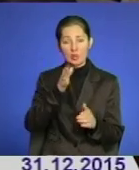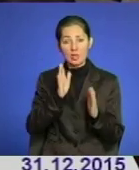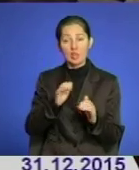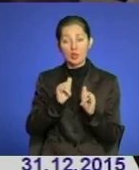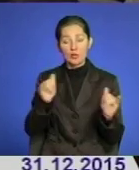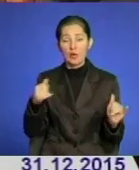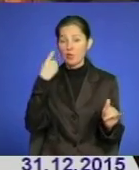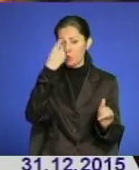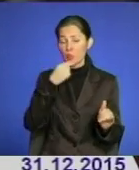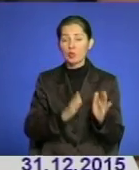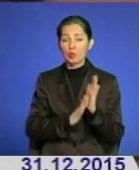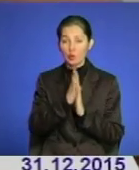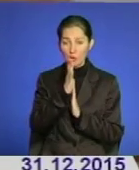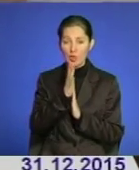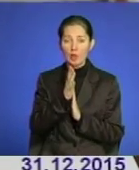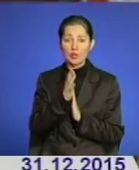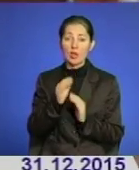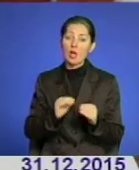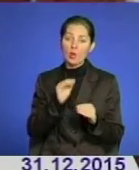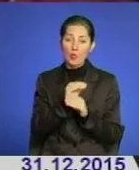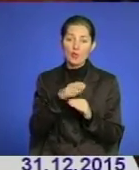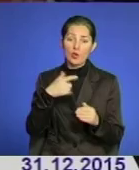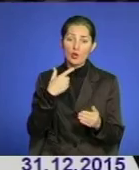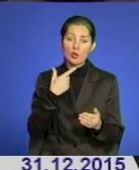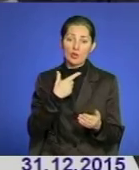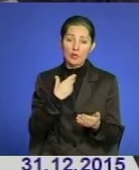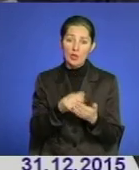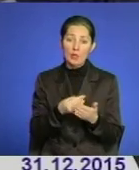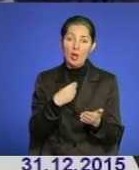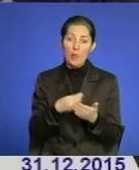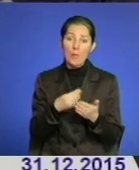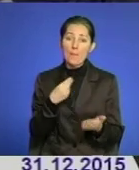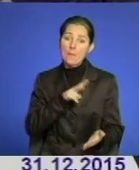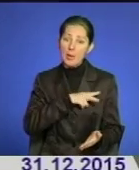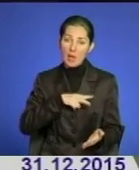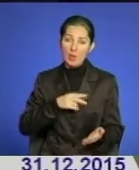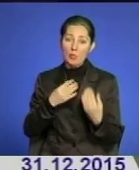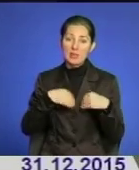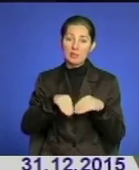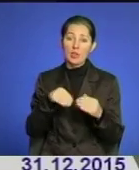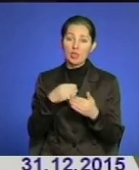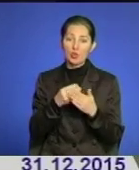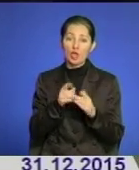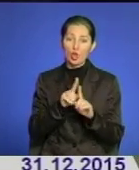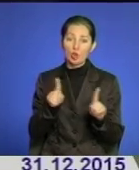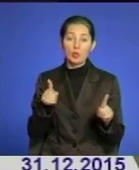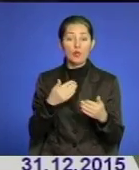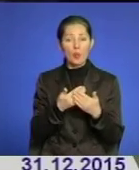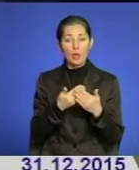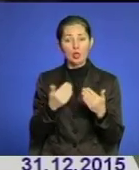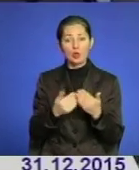науковому руслі, а й поповнюють своїми преміями сімейний бюджет, особливо напередодні Нового року. У новому